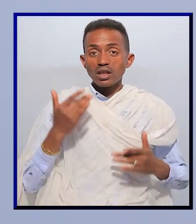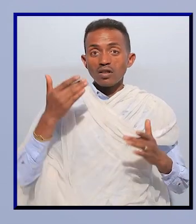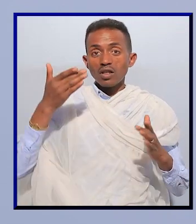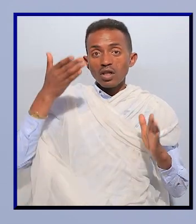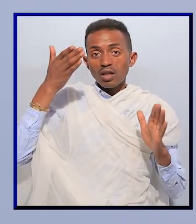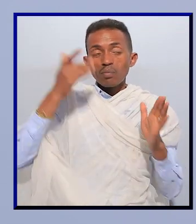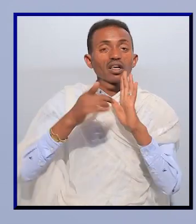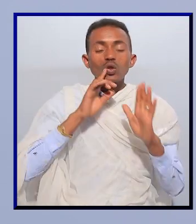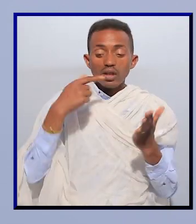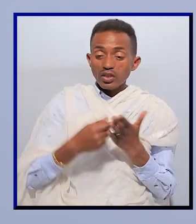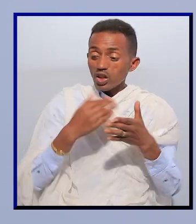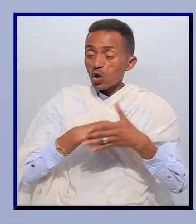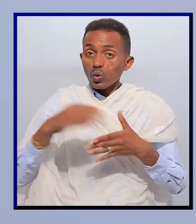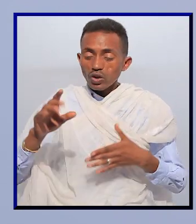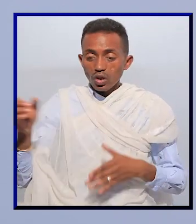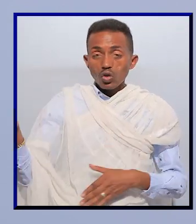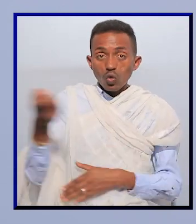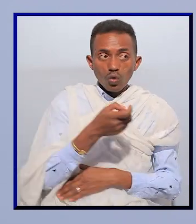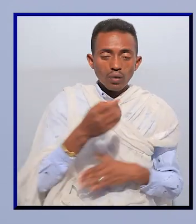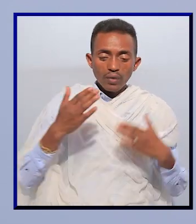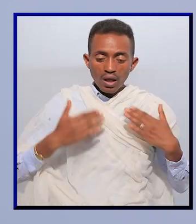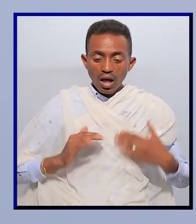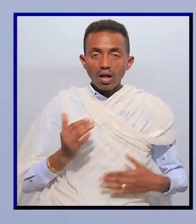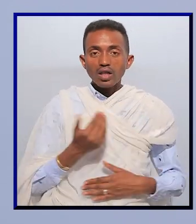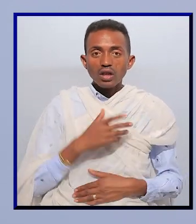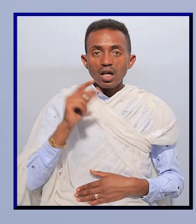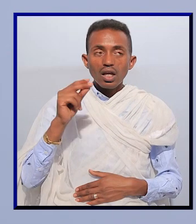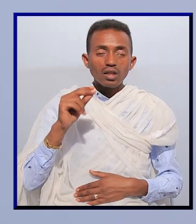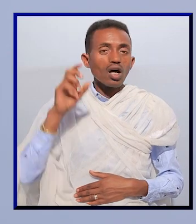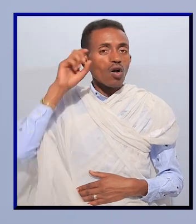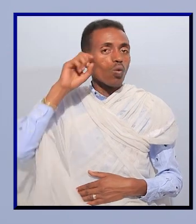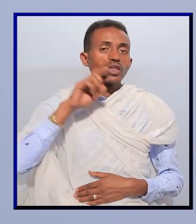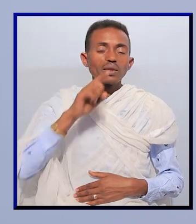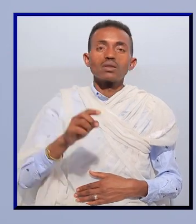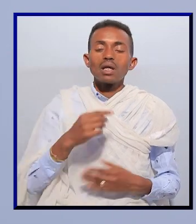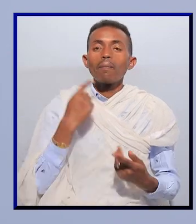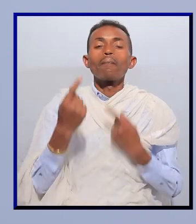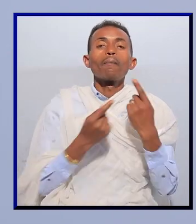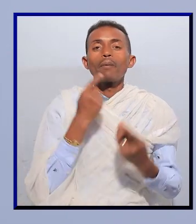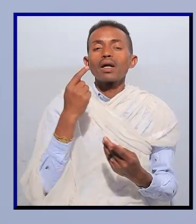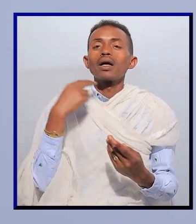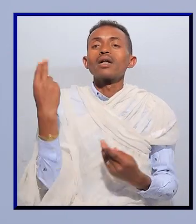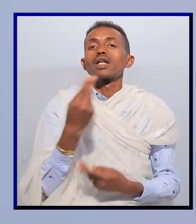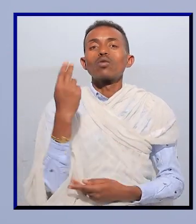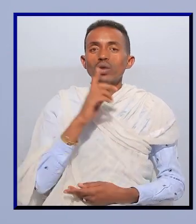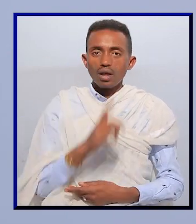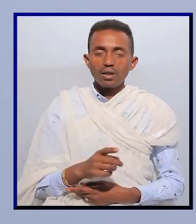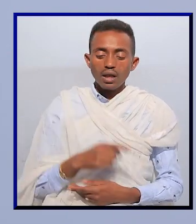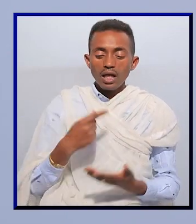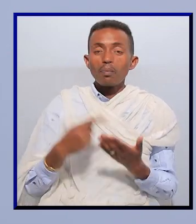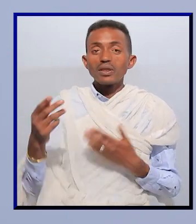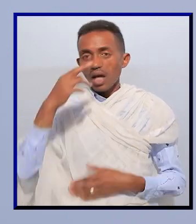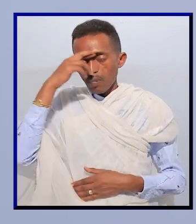የሆኑ አካሎቻችንን ለወሲብነት ይጠቀሙባቸዋል ማለት ነው። ስለዚህ በዚህ አማካኝነት